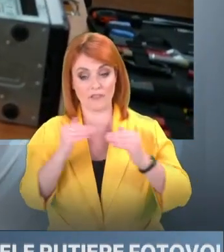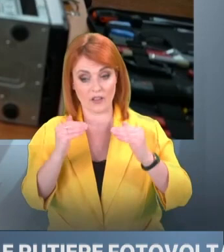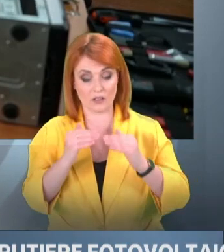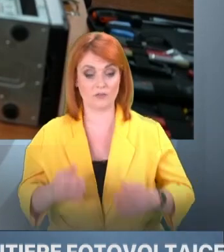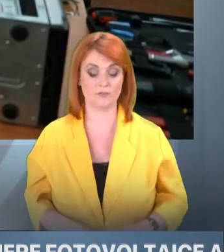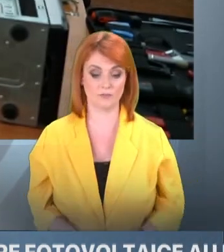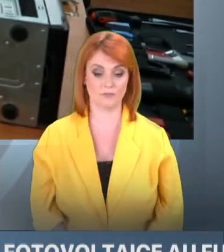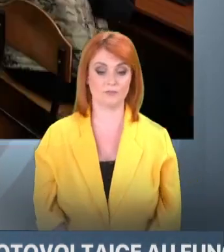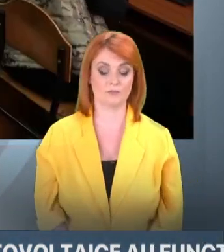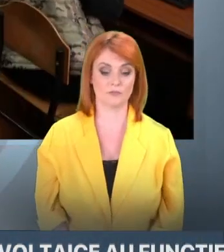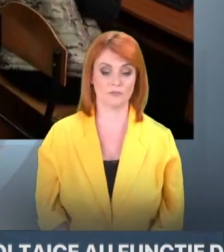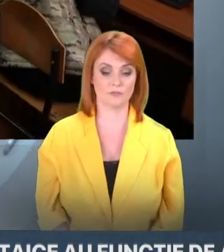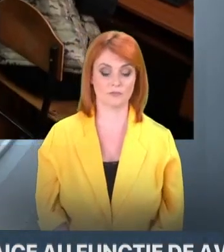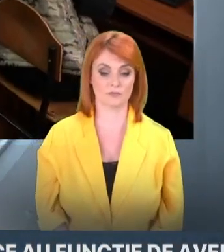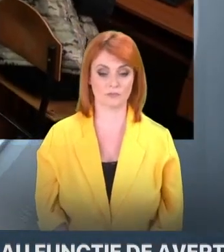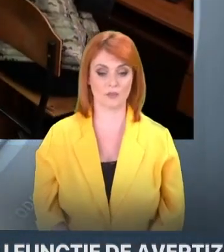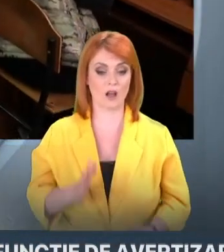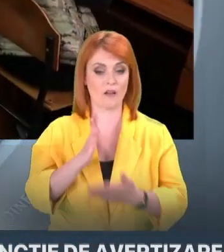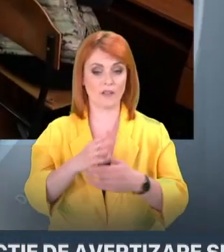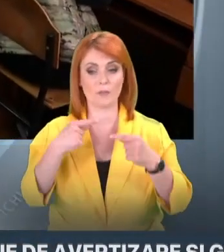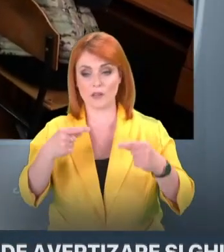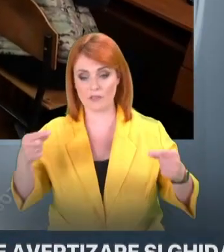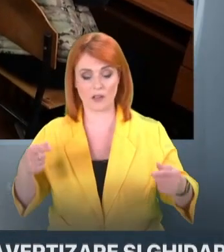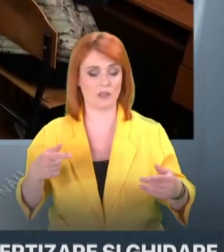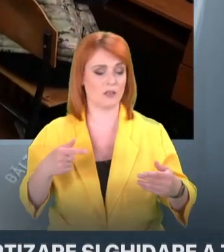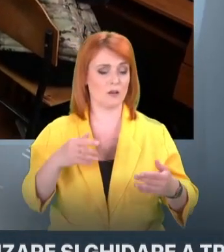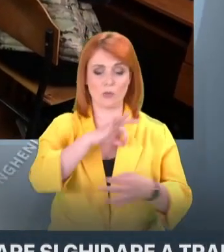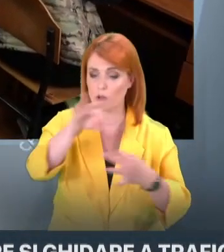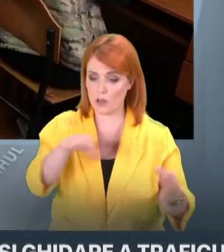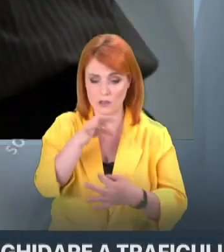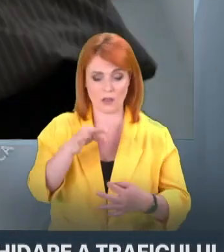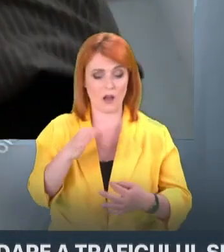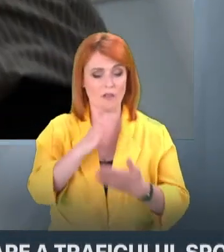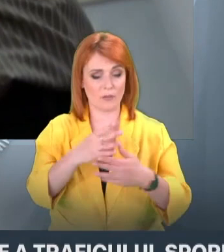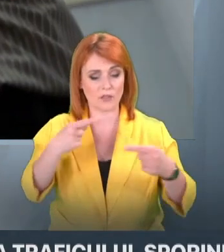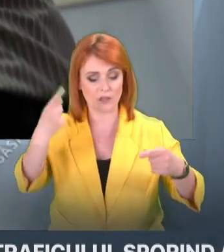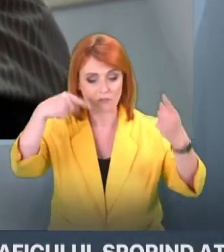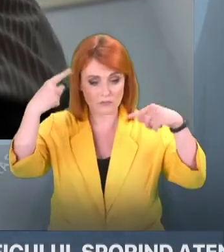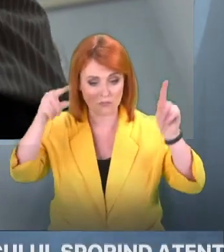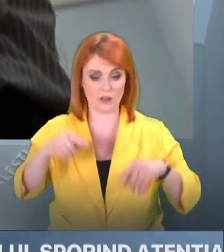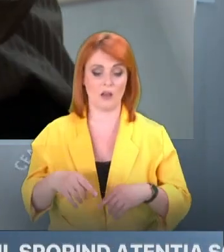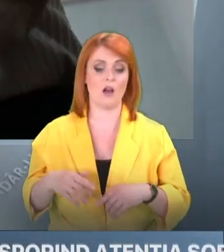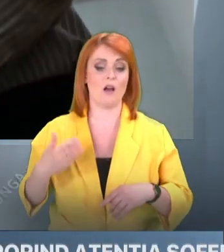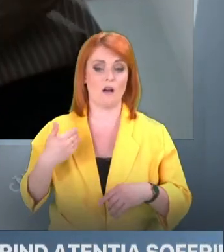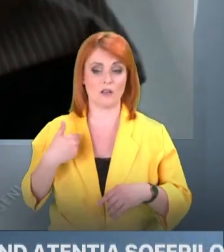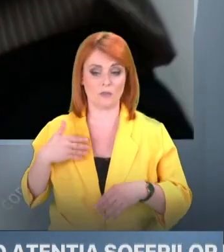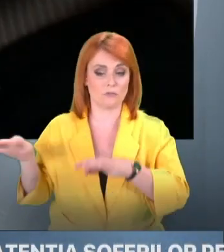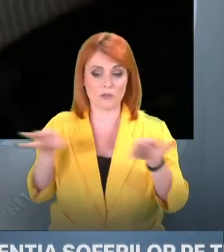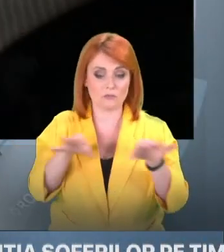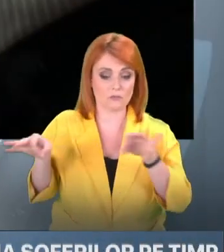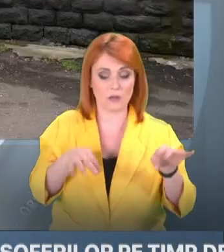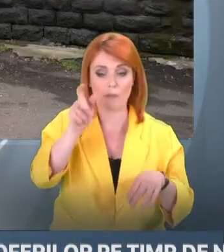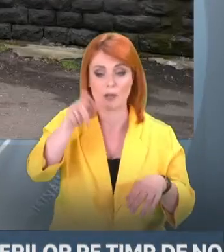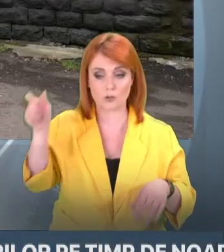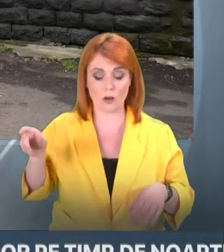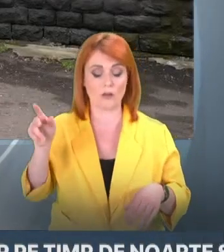pe piața muncii. Deci avem diferite inițiative prin care inclusiv încercăm să aducem persoanele inactive, deci cei care